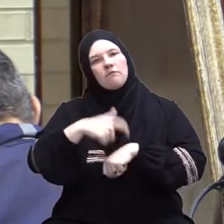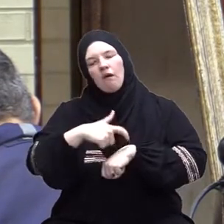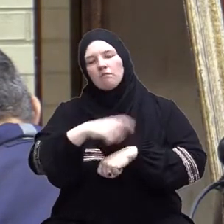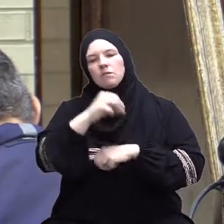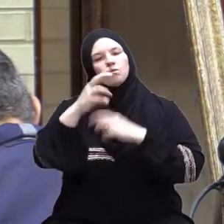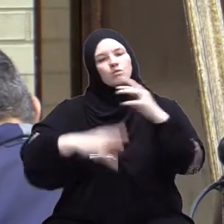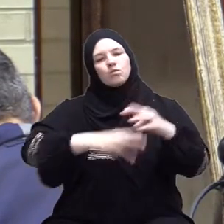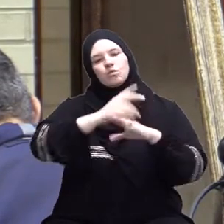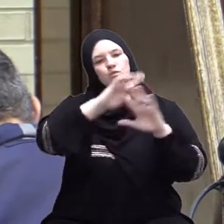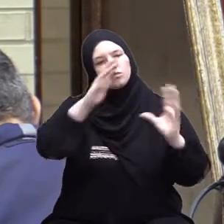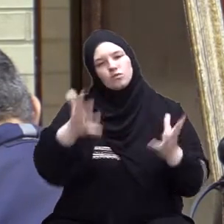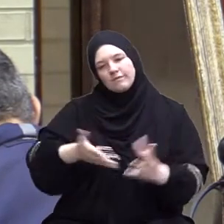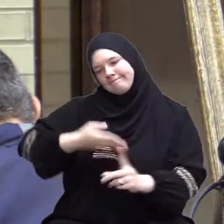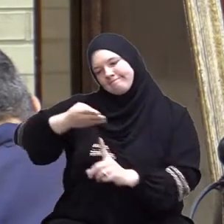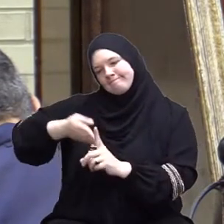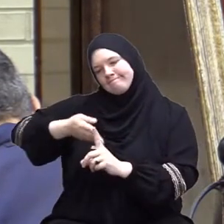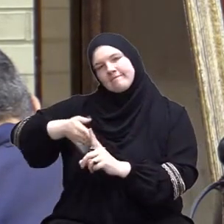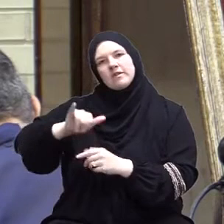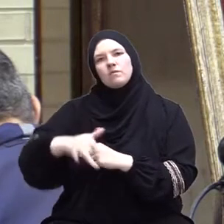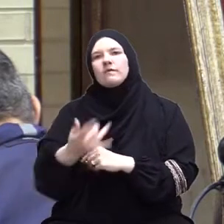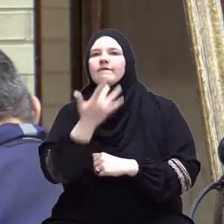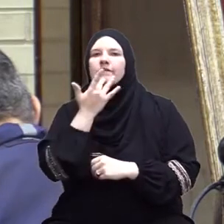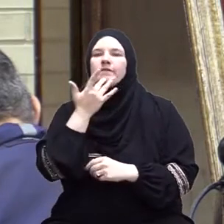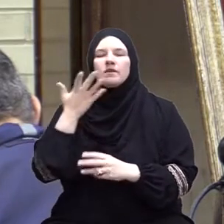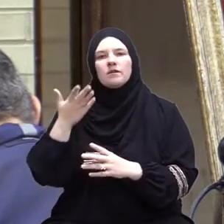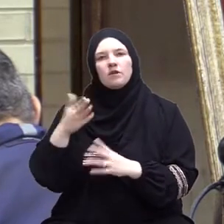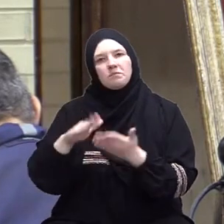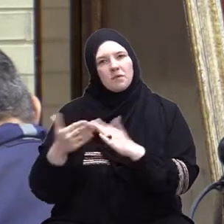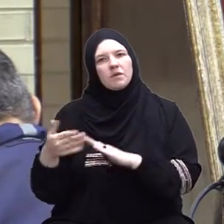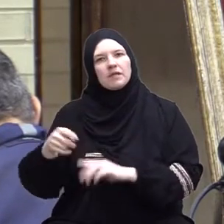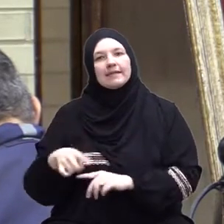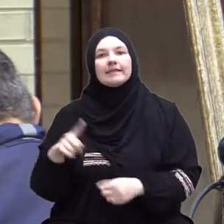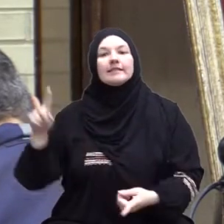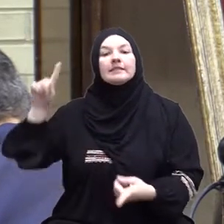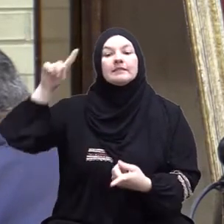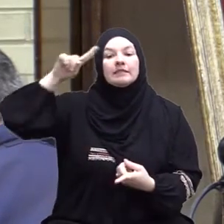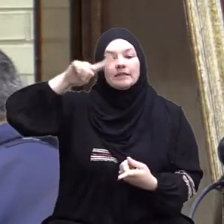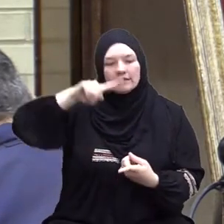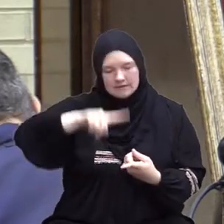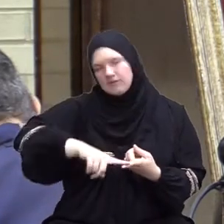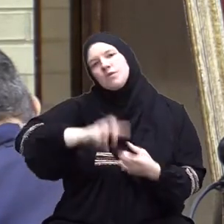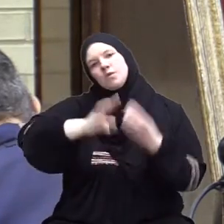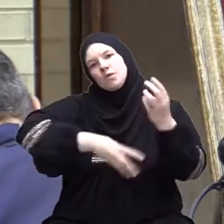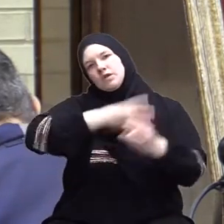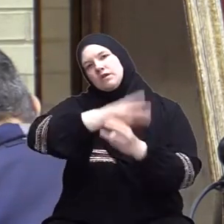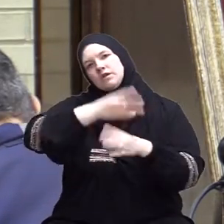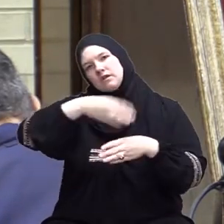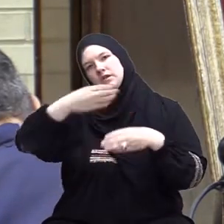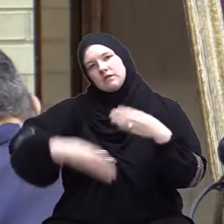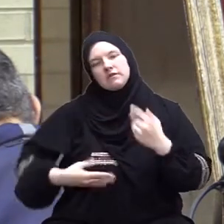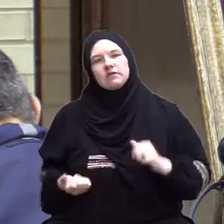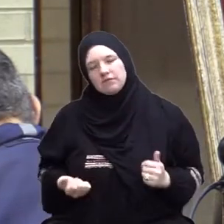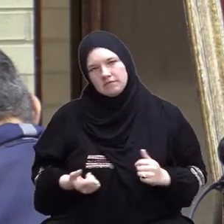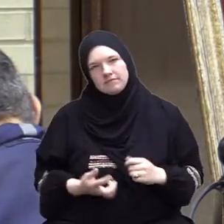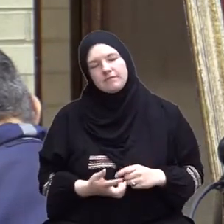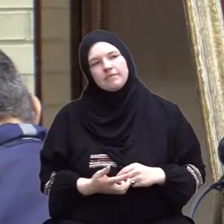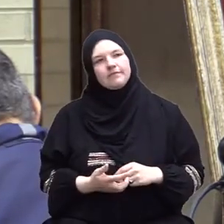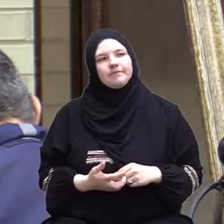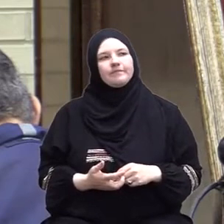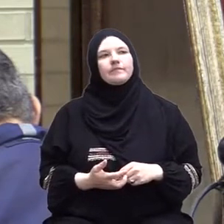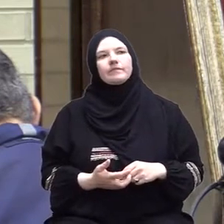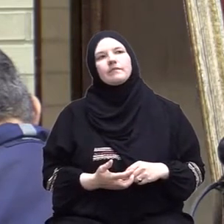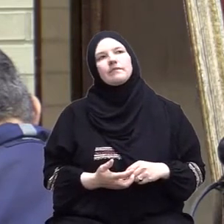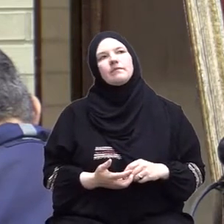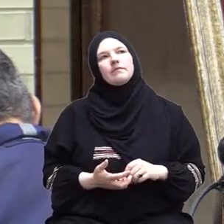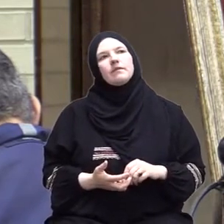عَلَى الْعَالَمِينَ. الْعَالَمِينَ up until their time. And فَضَّلْتُكُمْ